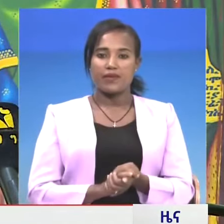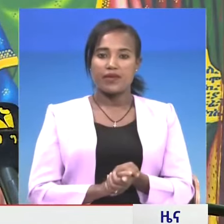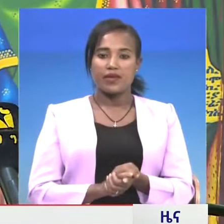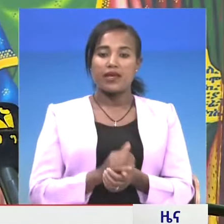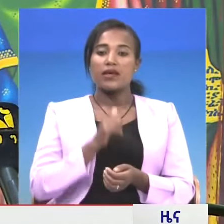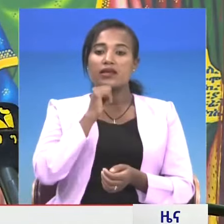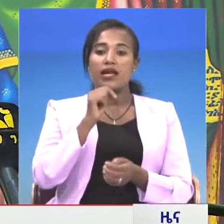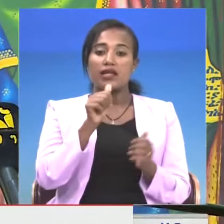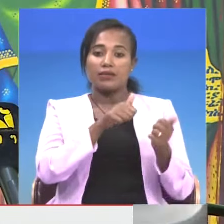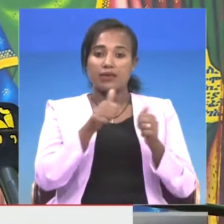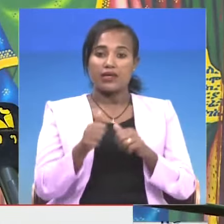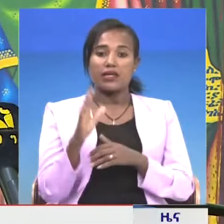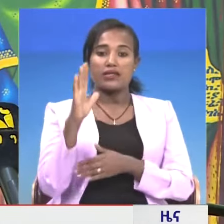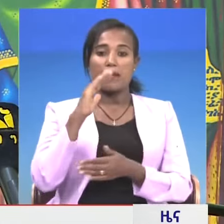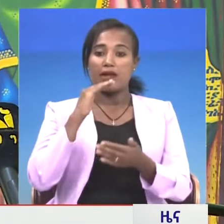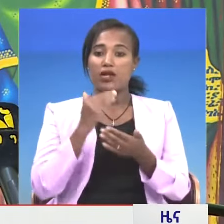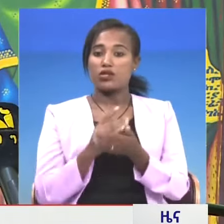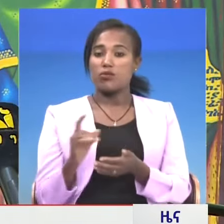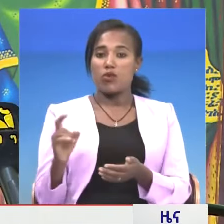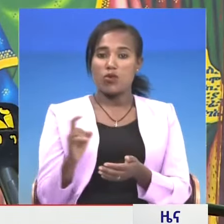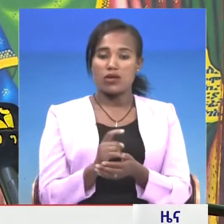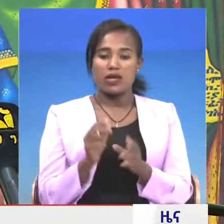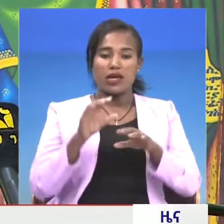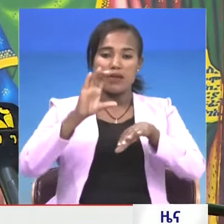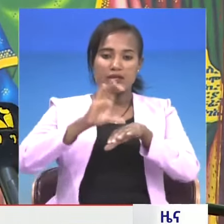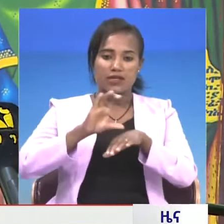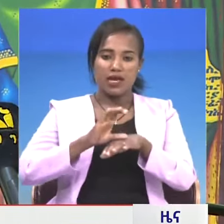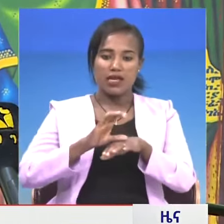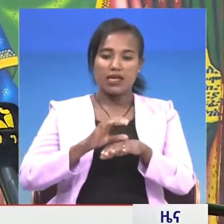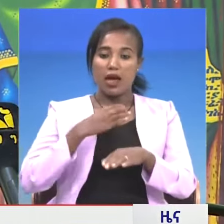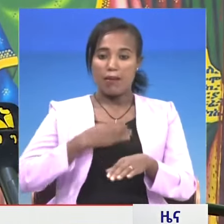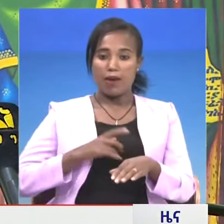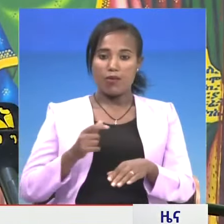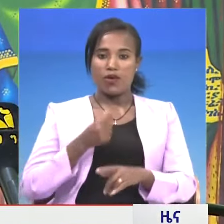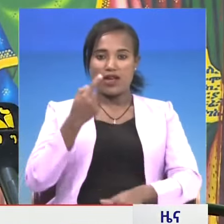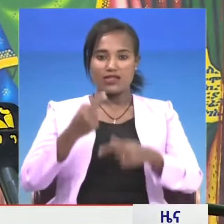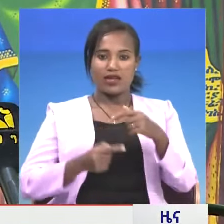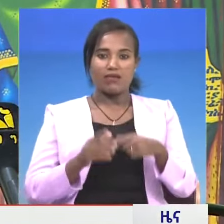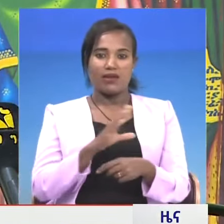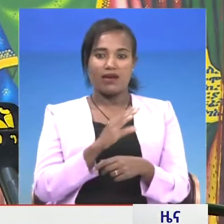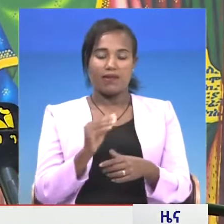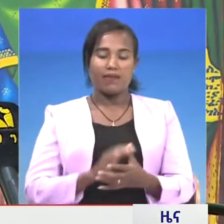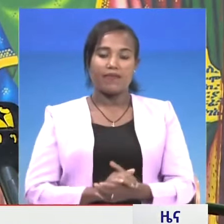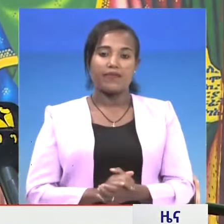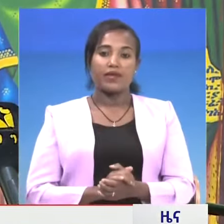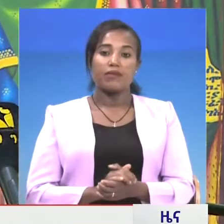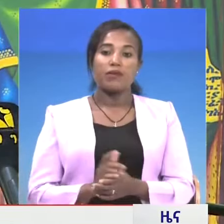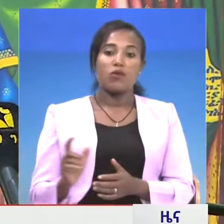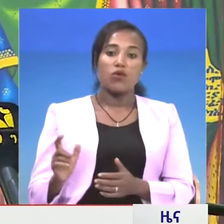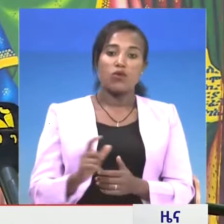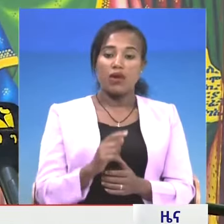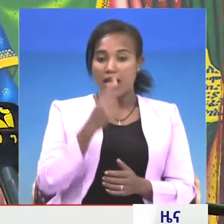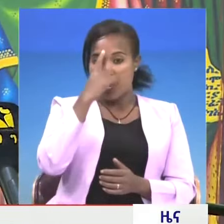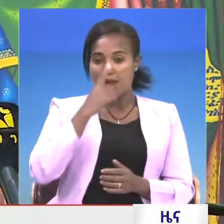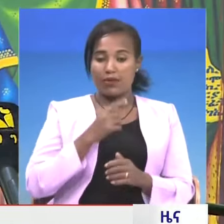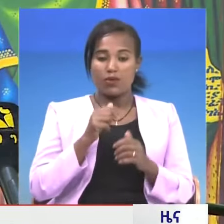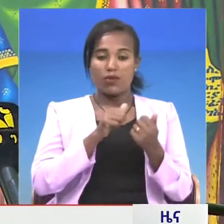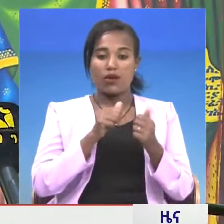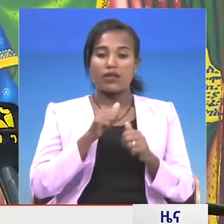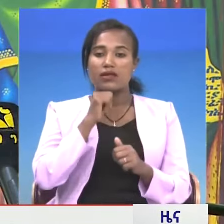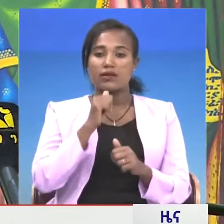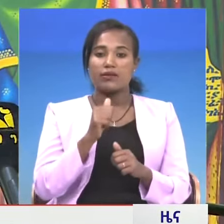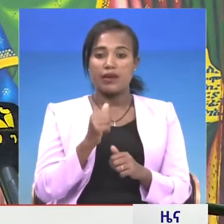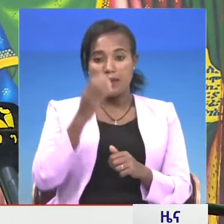ጥምቀት የእግዚአብሔር ልጅ መሆን የቤተ ክርስቲያንም አባል መሆን አይቻልምና፣ በመሆኑም አምነው ካልተጠመቁ